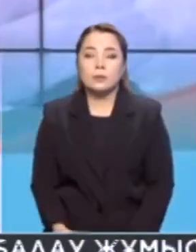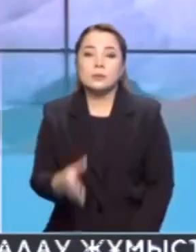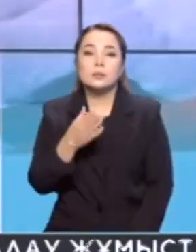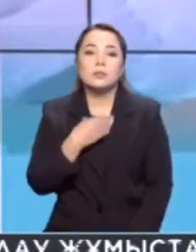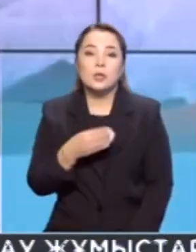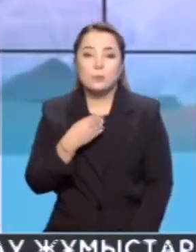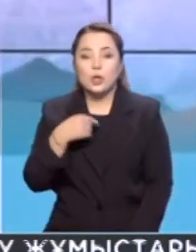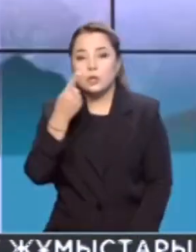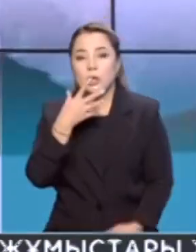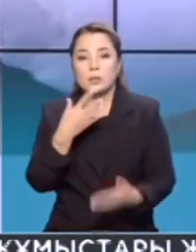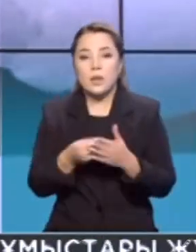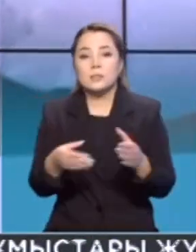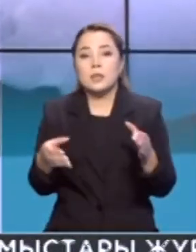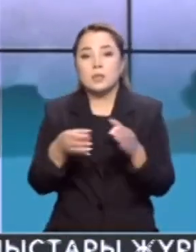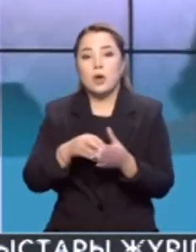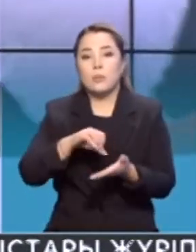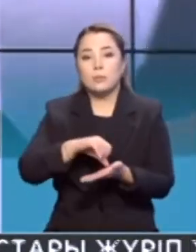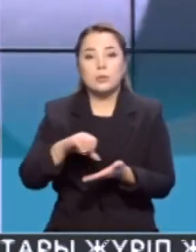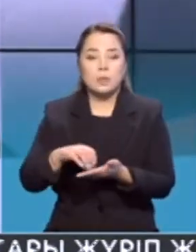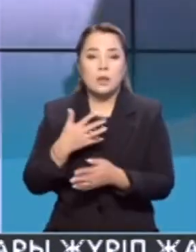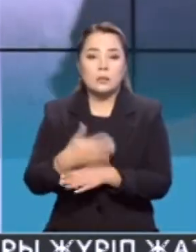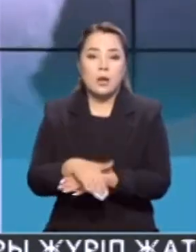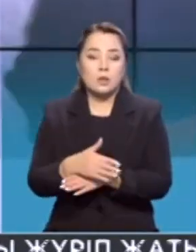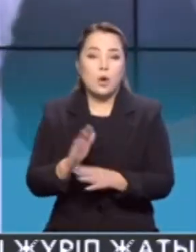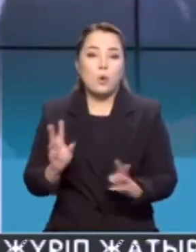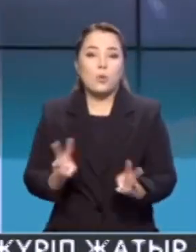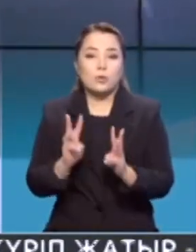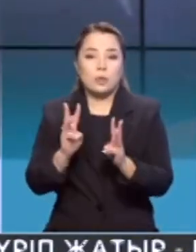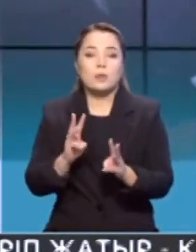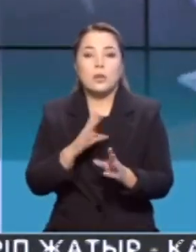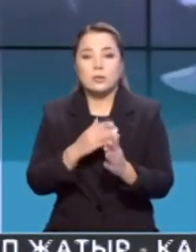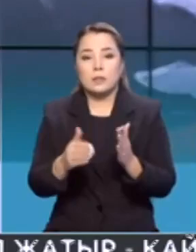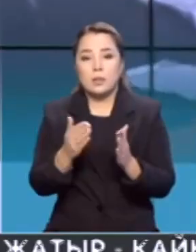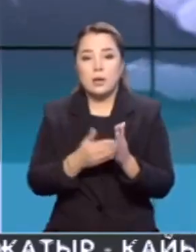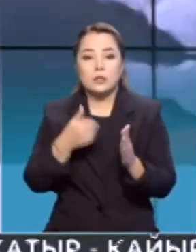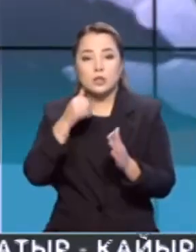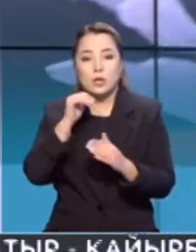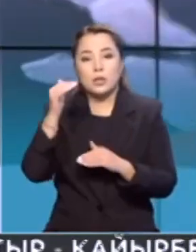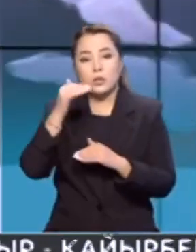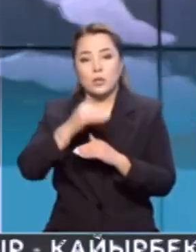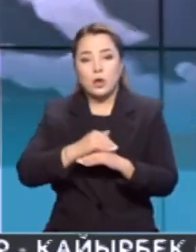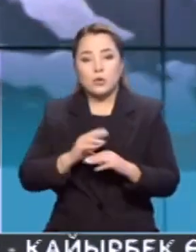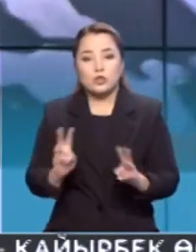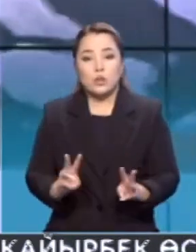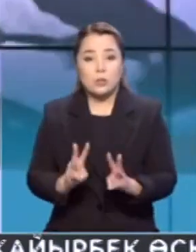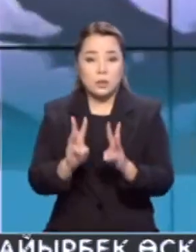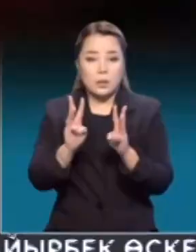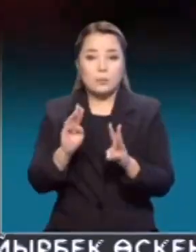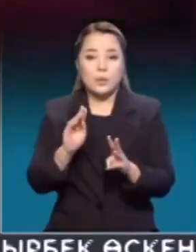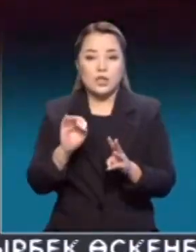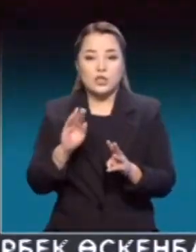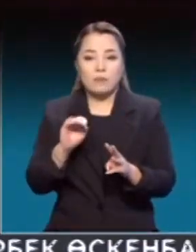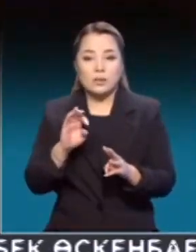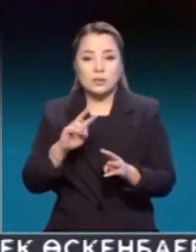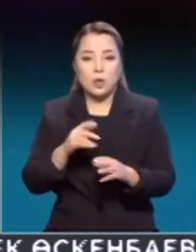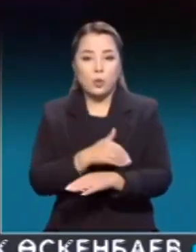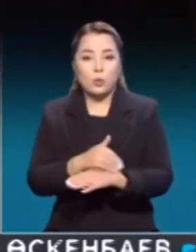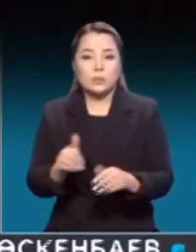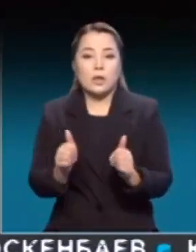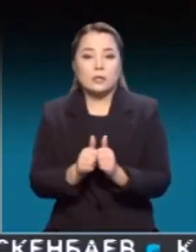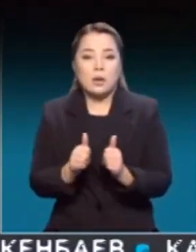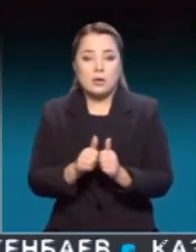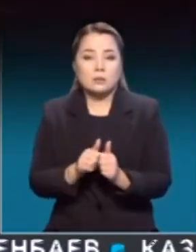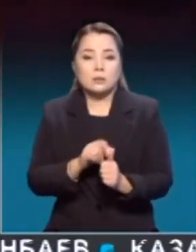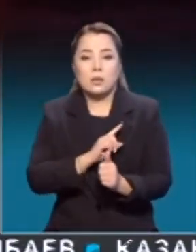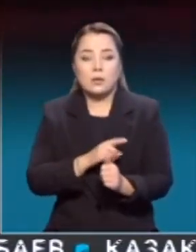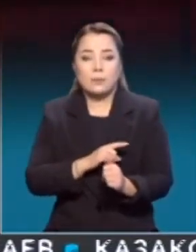Жалғастырайық. Семейде жеке сектор маңында болған дала өрті ауыздықталды. Тілсіз жау кеше кешқұрым тұтанған. Прижвайский көшесіне жақын жерде